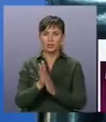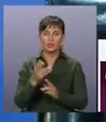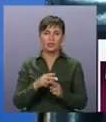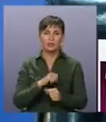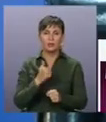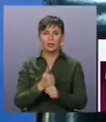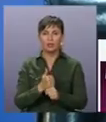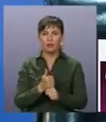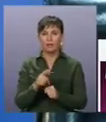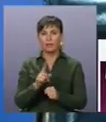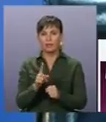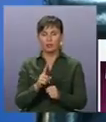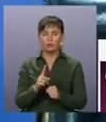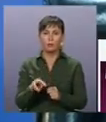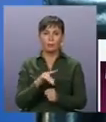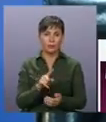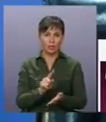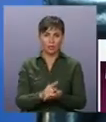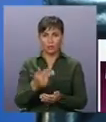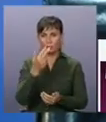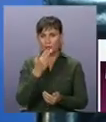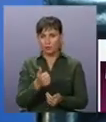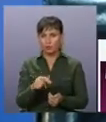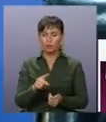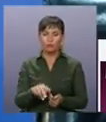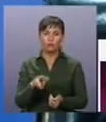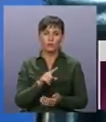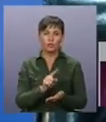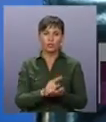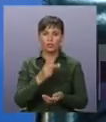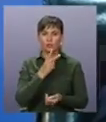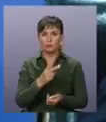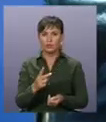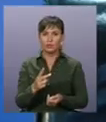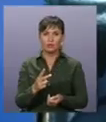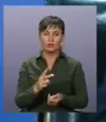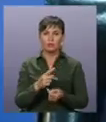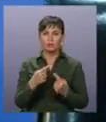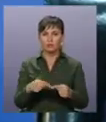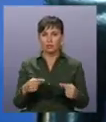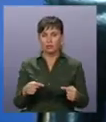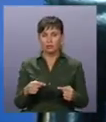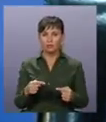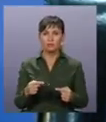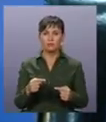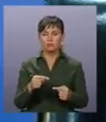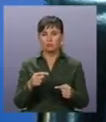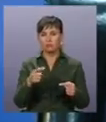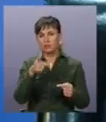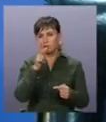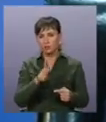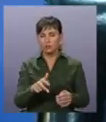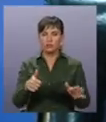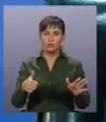главное. То есть мы должны к этому привыкнуть, что нужно теперь мерить не днями, неделями, а как бы там месяц брать, квартал, полгода и так